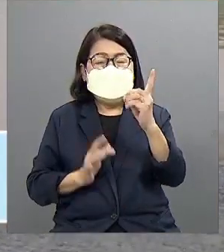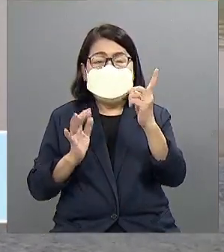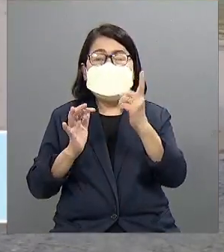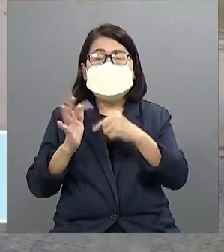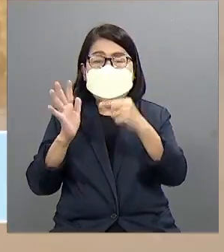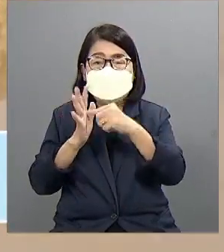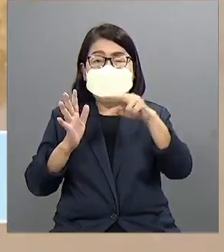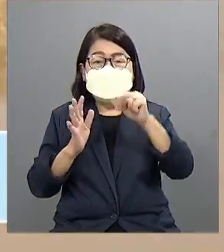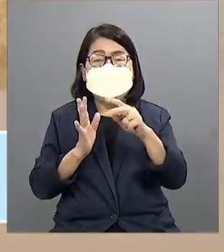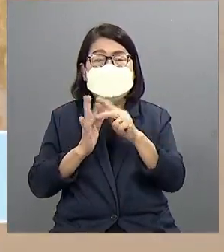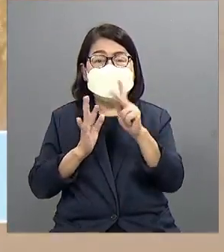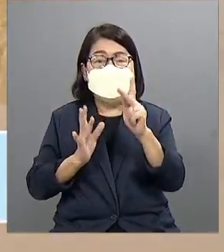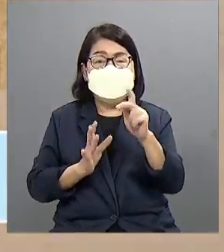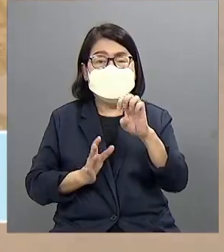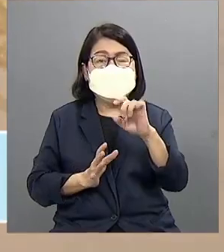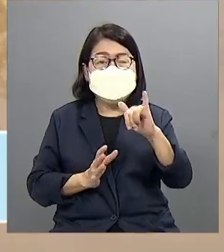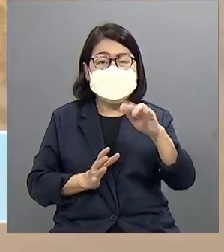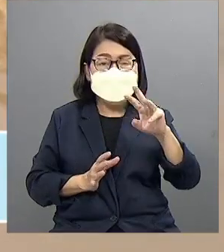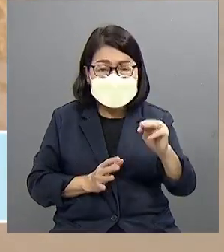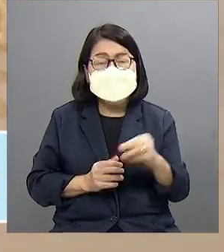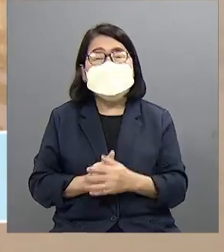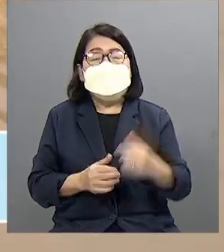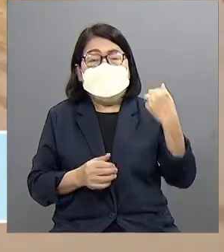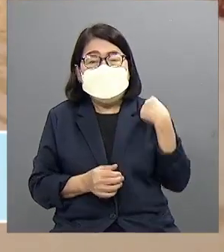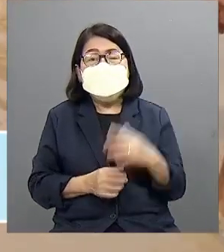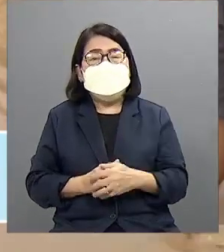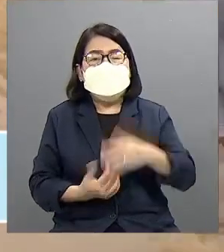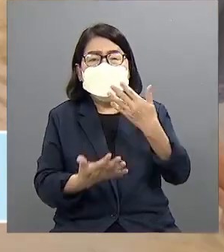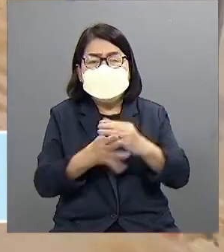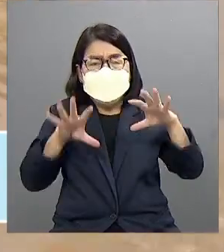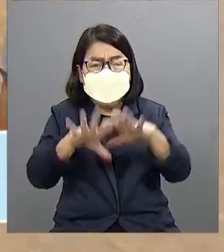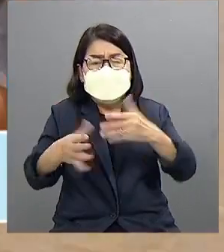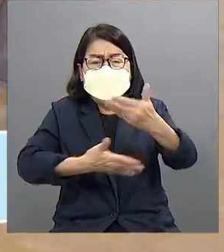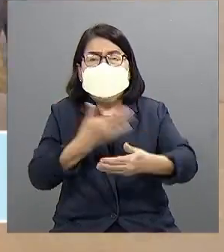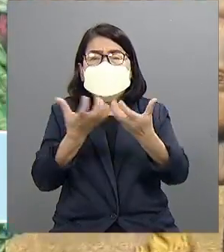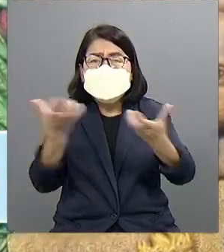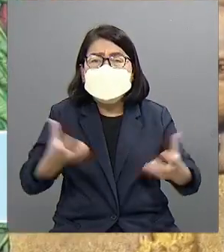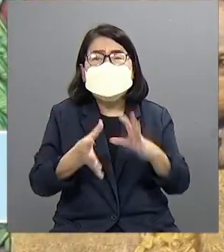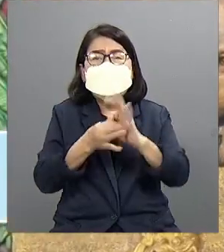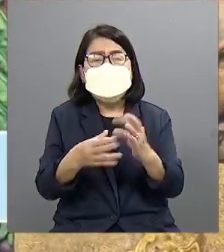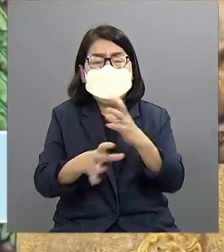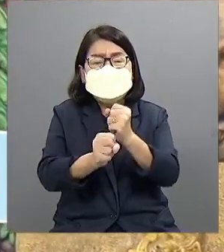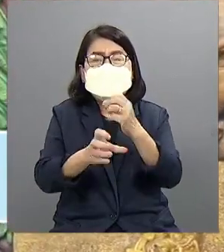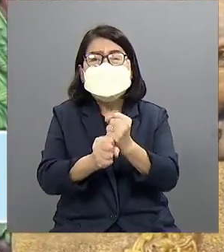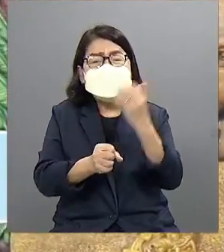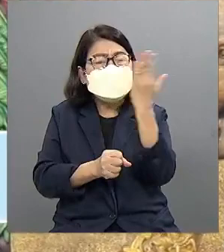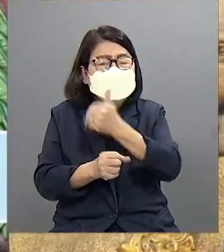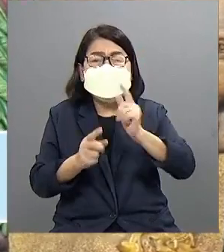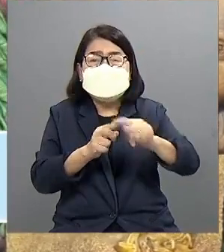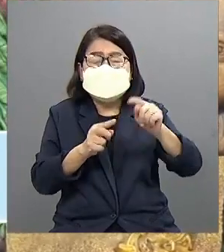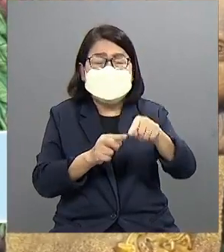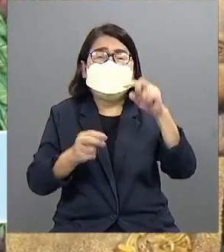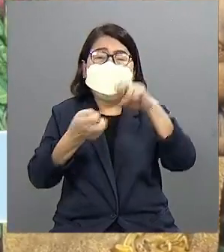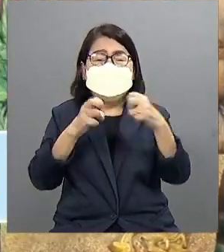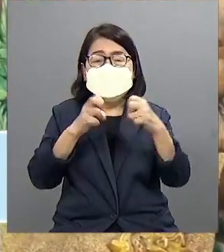คชัยก็เป็นย่านเศรษฐกิจเลยนะคะเป็นจุดที่ขายเครื่องปั้นดินเผาด่านเกวียนนะคะก็ได้รับความเสียห